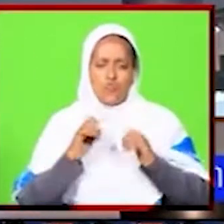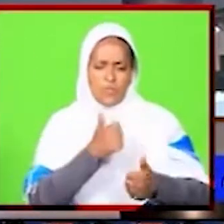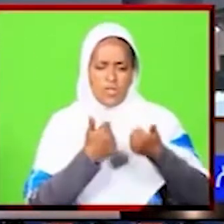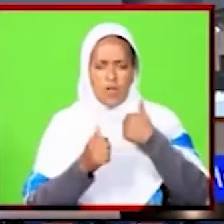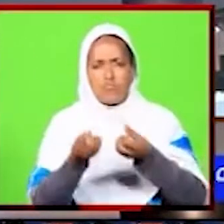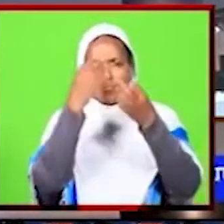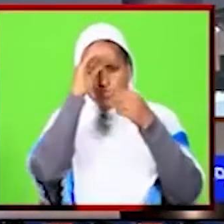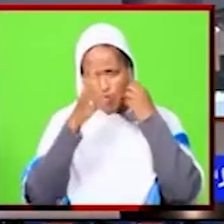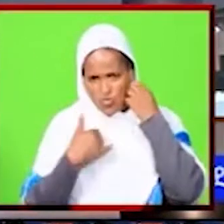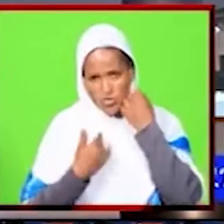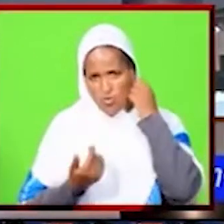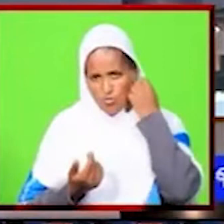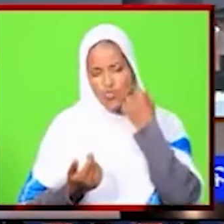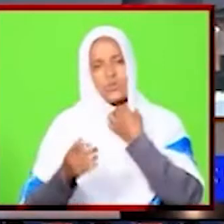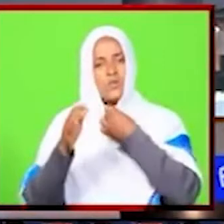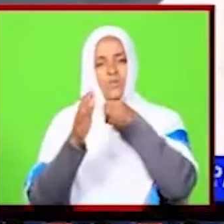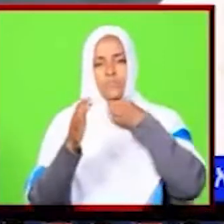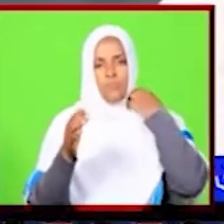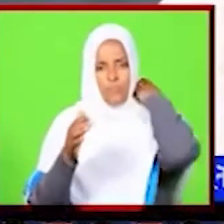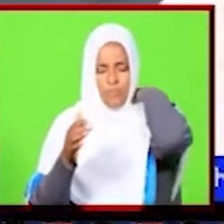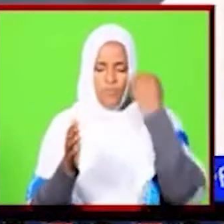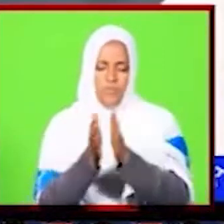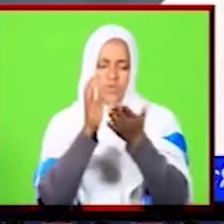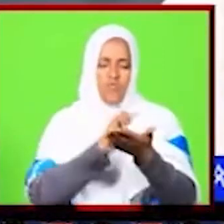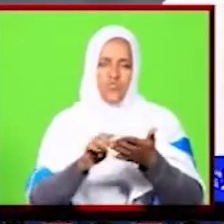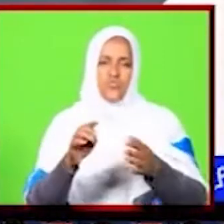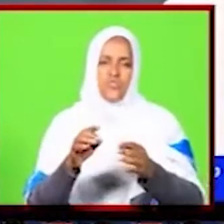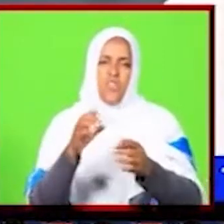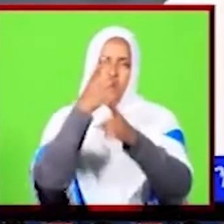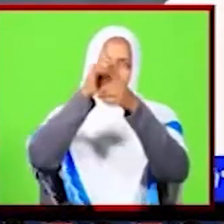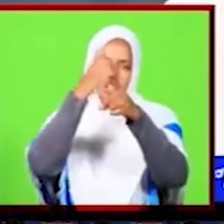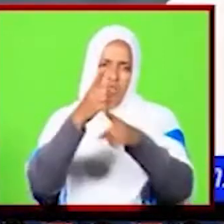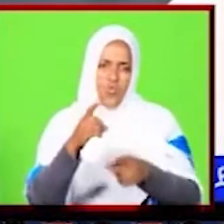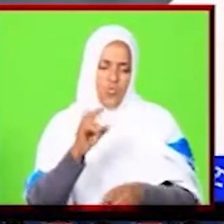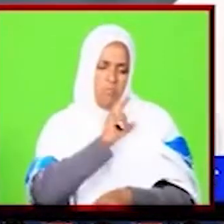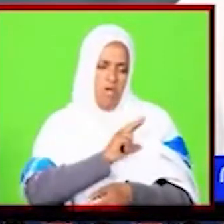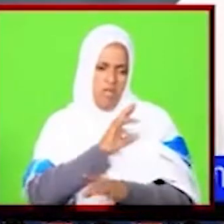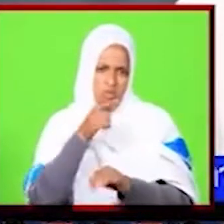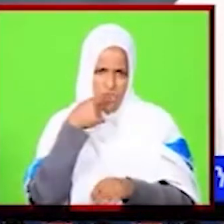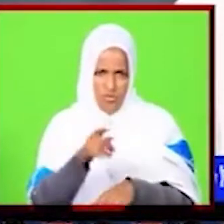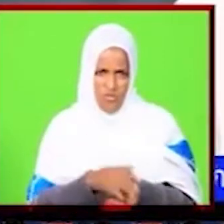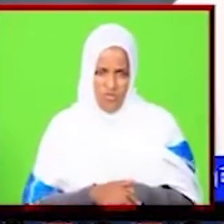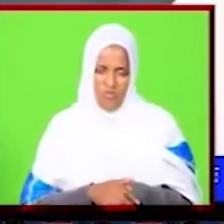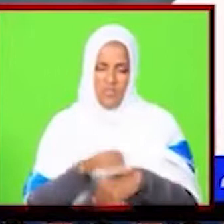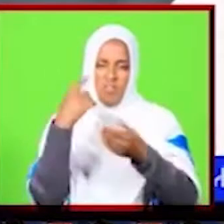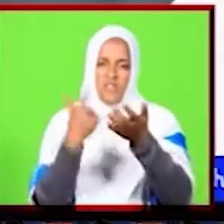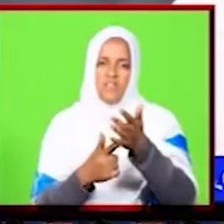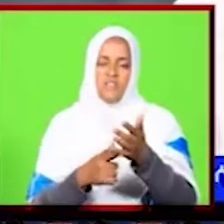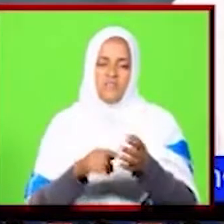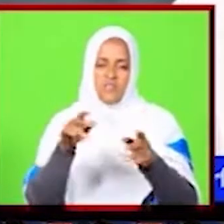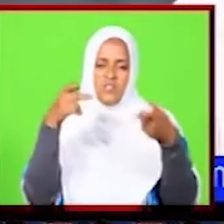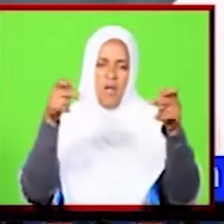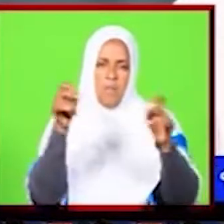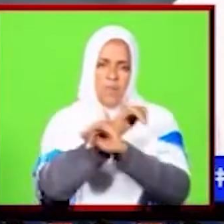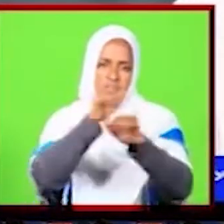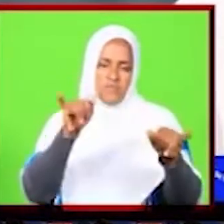ዳዊትም ስለመኖሩ የሚጠራጠሩ ብዙዎች ነበሩ። ዳዊት መጽሐፍ ቅዱስ የፈጠረው ገጸ ባህሪ ነው እንጂ እንደዚህ አይነት ሰው አልኖረም፣